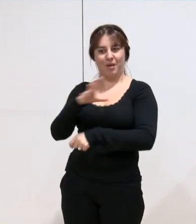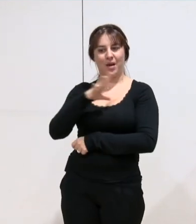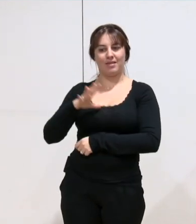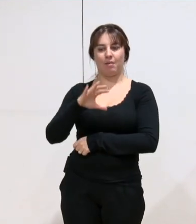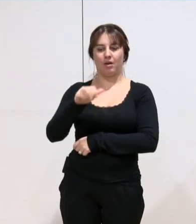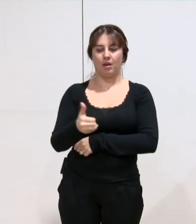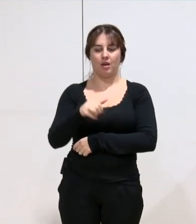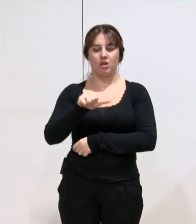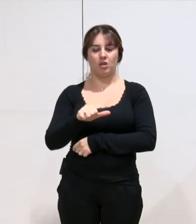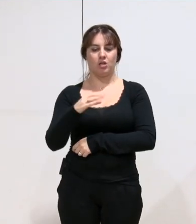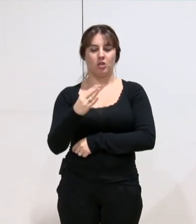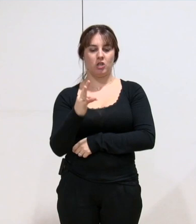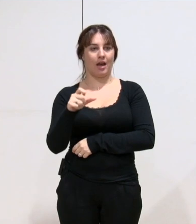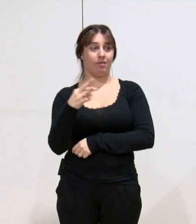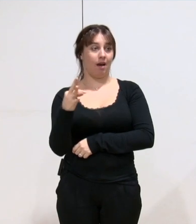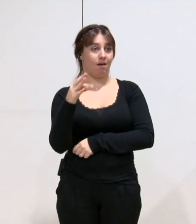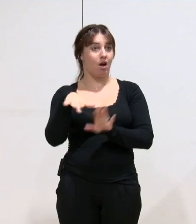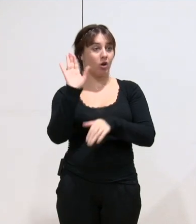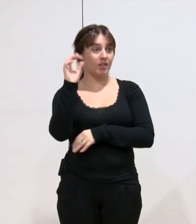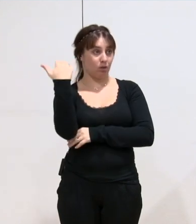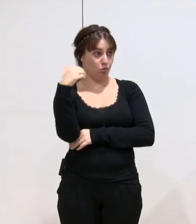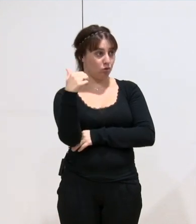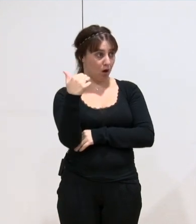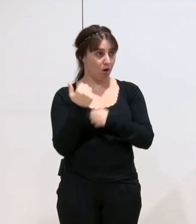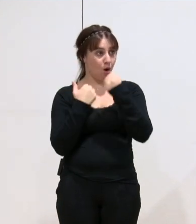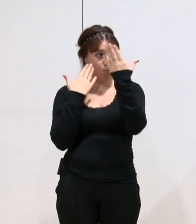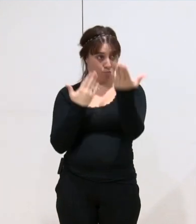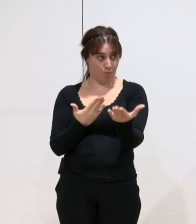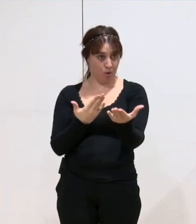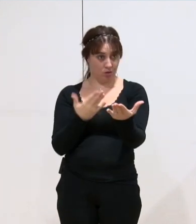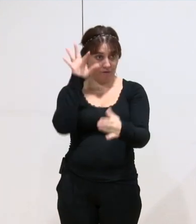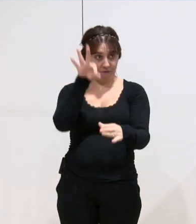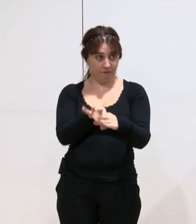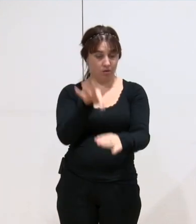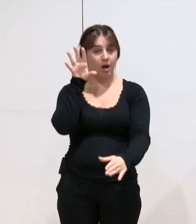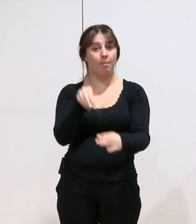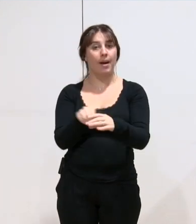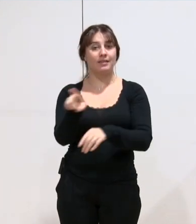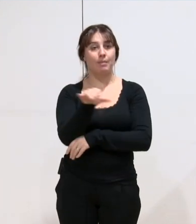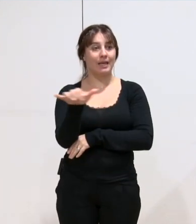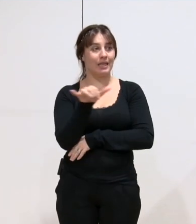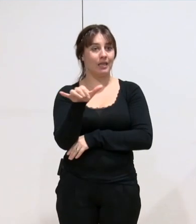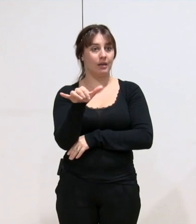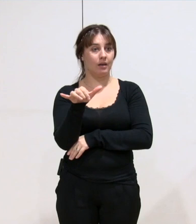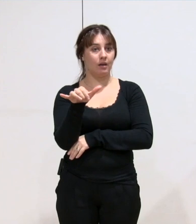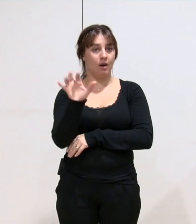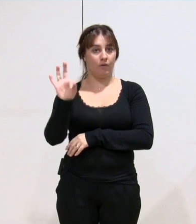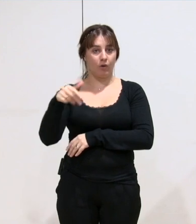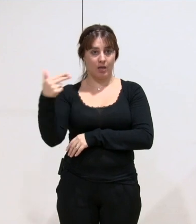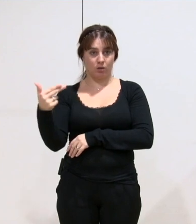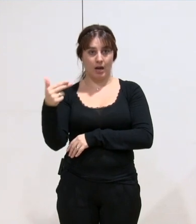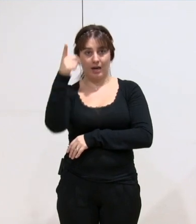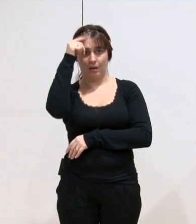Donc il n'y a qu'une candidate. Je mets cette candidature aux voix. Qui ne prend pas part au vote? Front